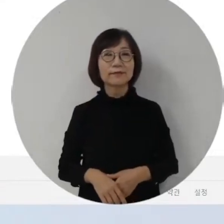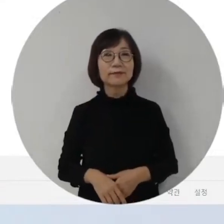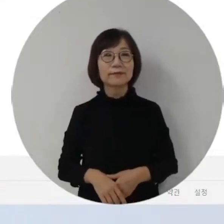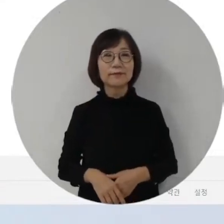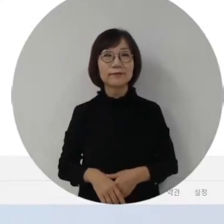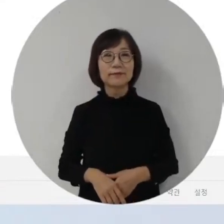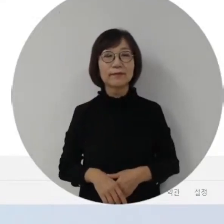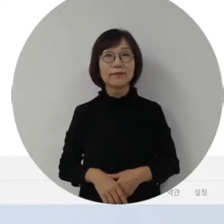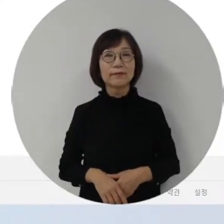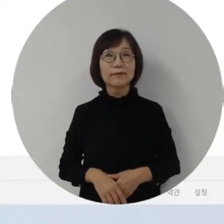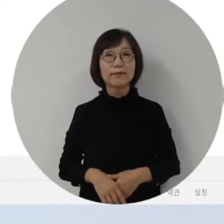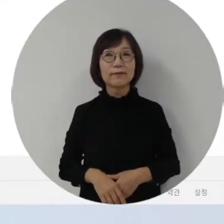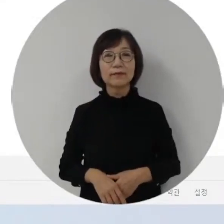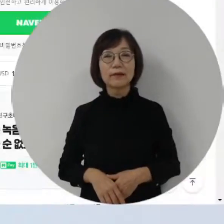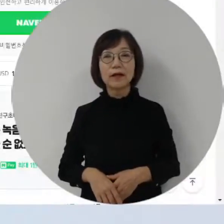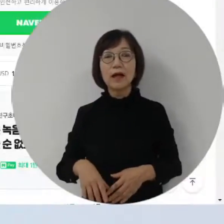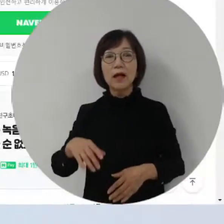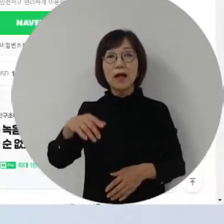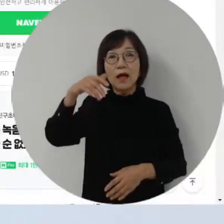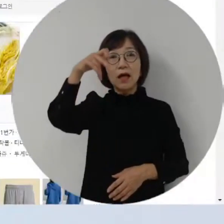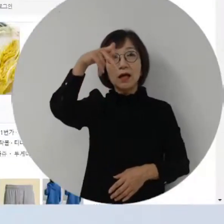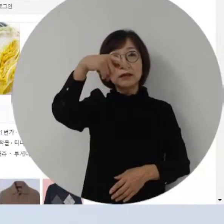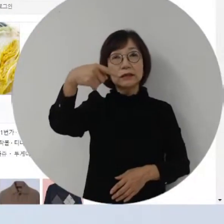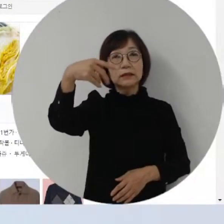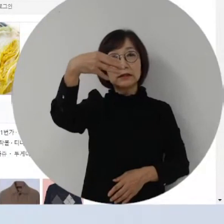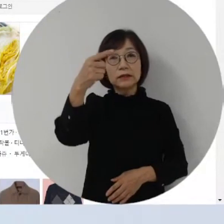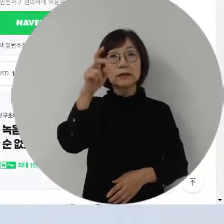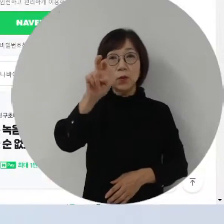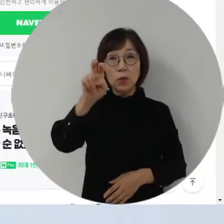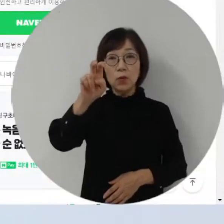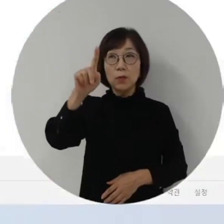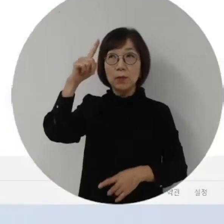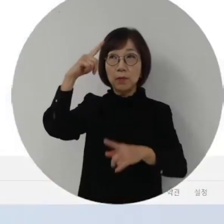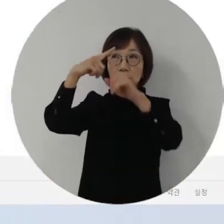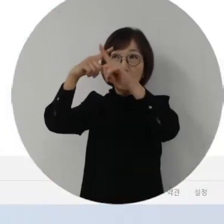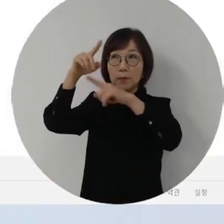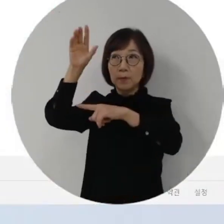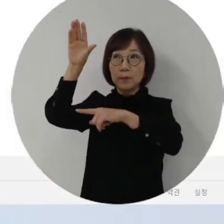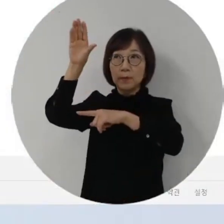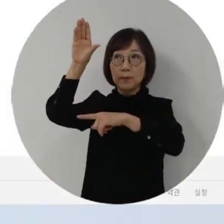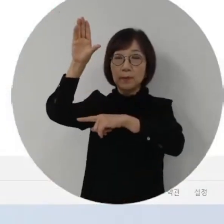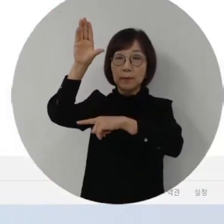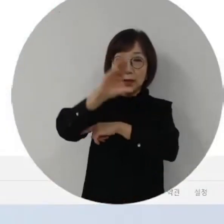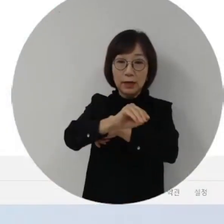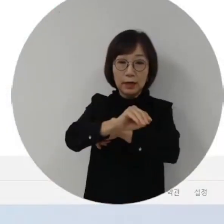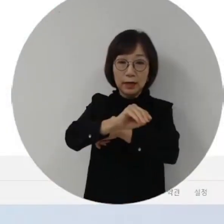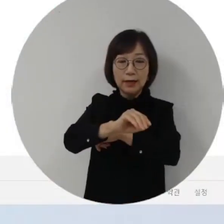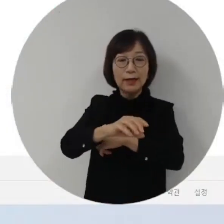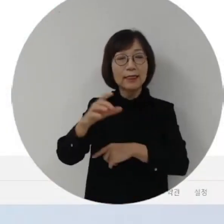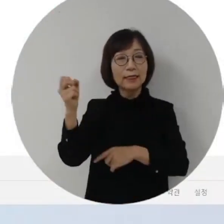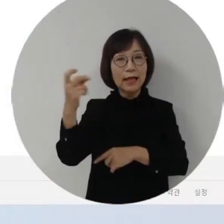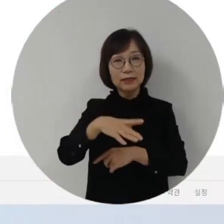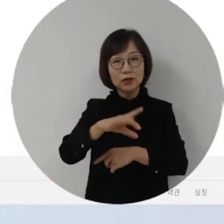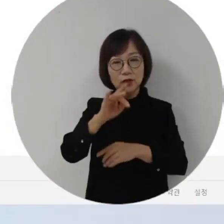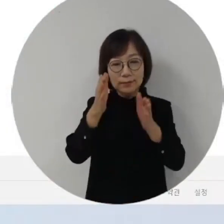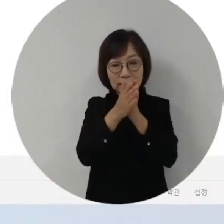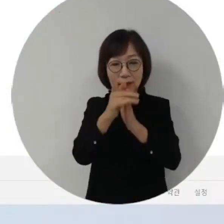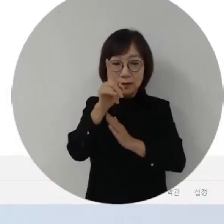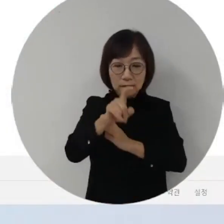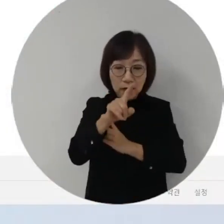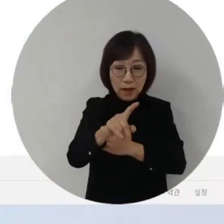크롬을 닫았다가 실행을 하면 똑같이 이렇게 3개의 포털 사이트가 추가돼서 시작 페이지로